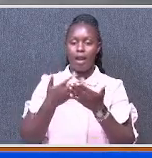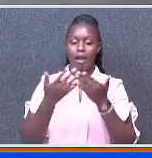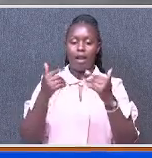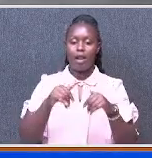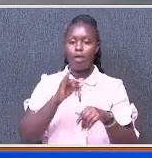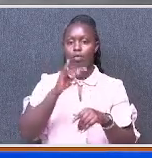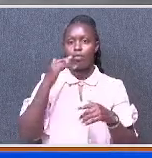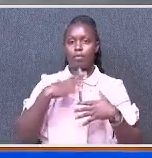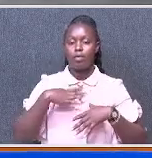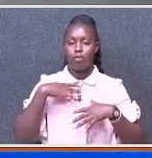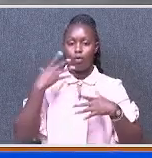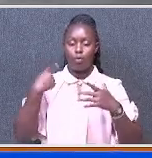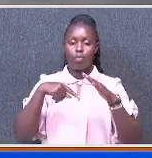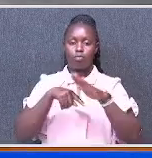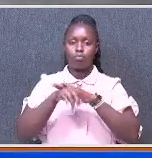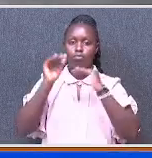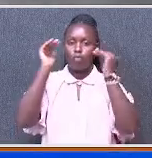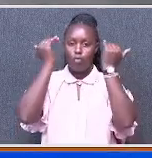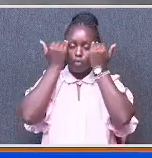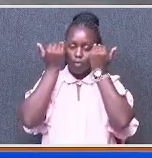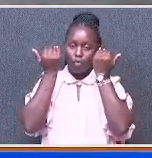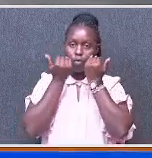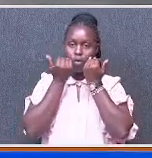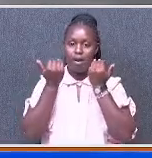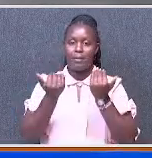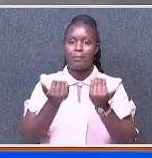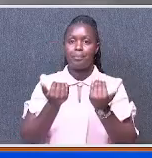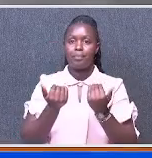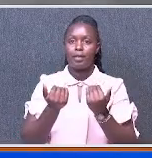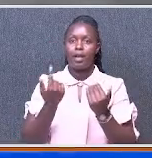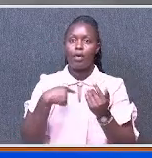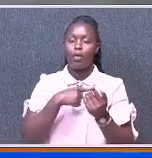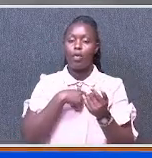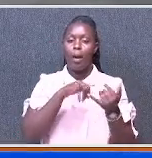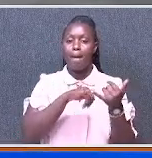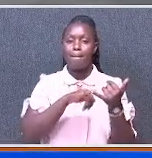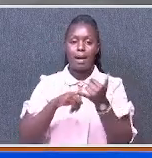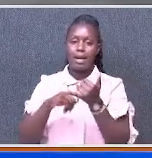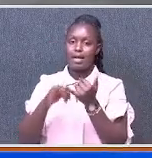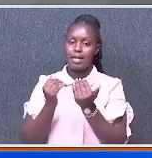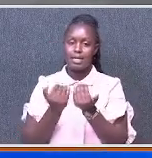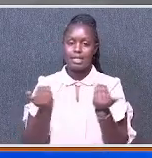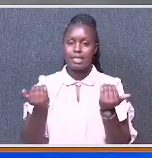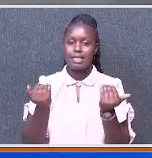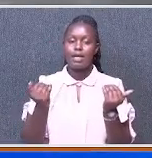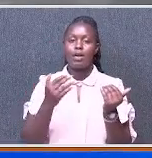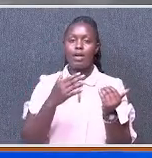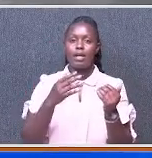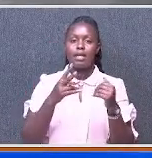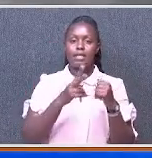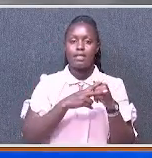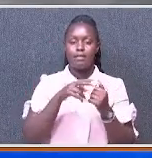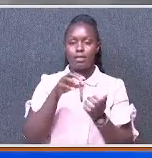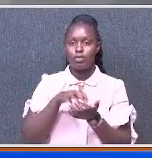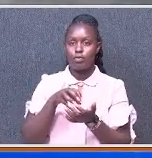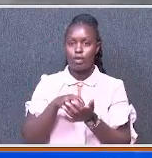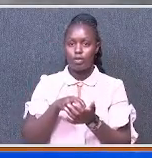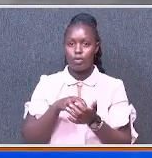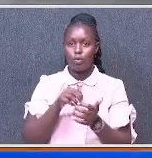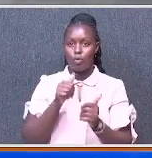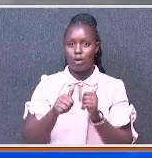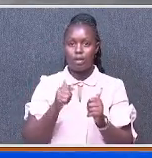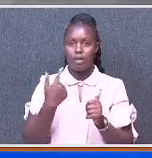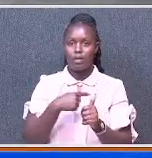kutini kwa kupeana watoto wadogo ni cases ambayo ni 7 ambazo siko